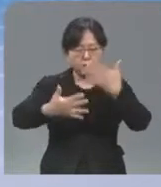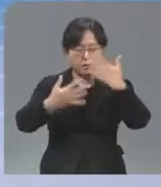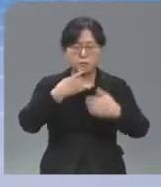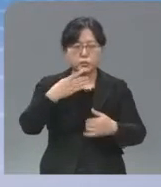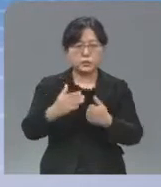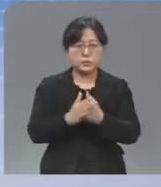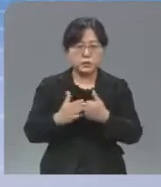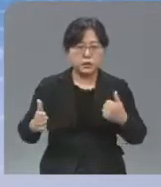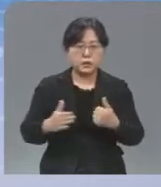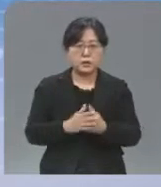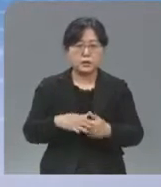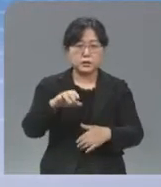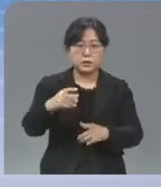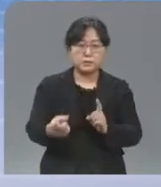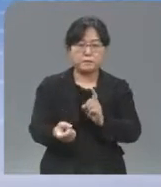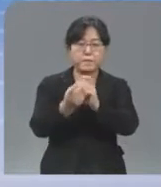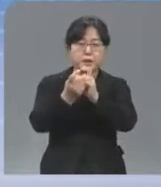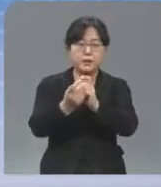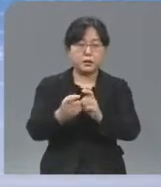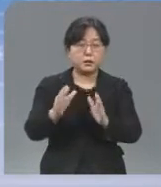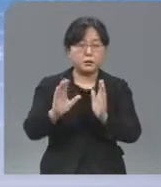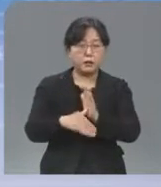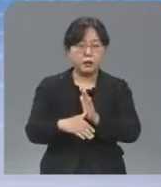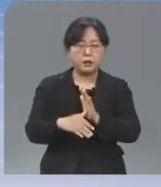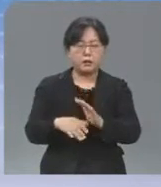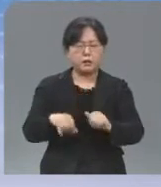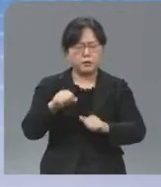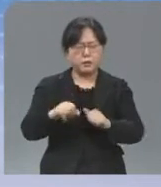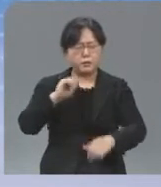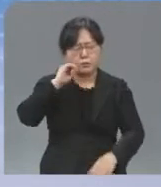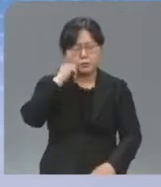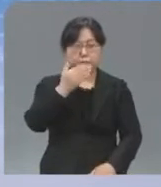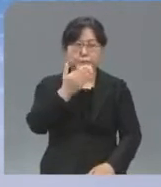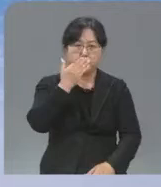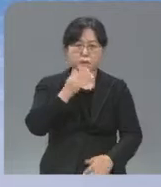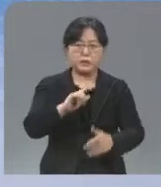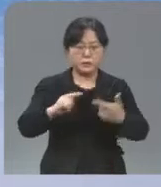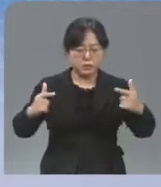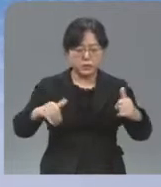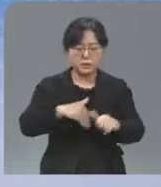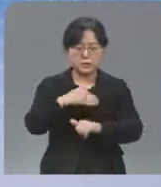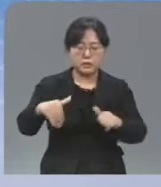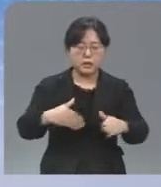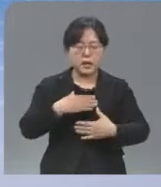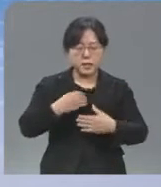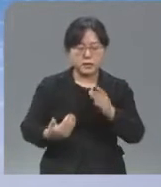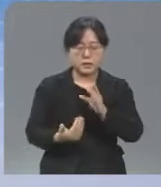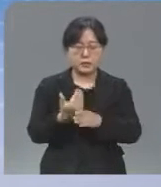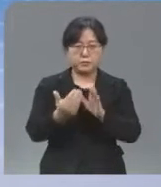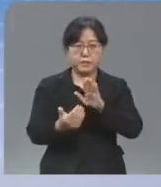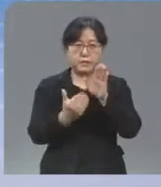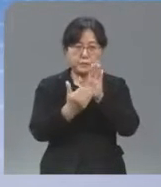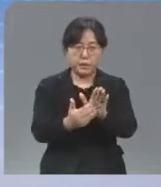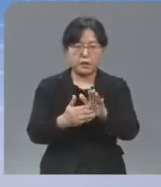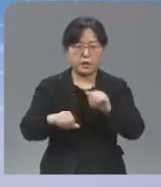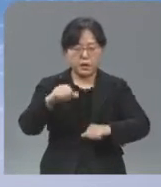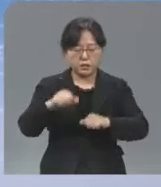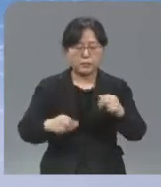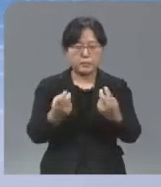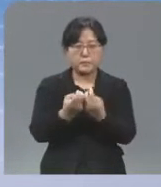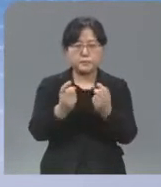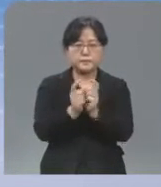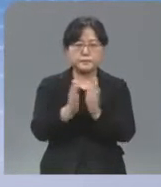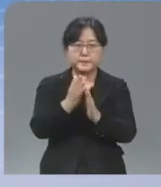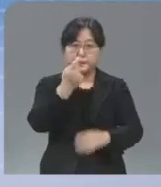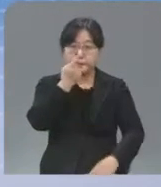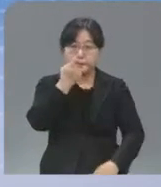보니 실제 상황에서 대처 능력이 떨어질 수밖에 없는데요. 다양한 상황의 안전사고 예방과 대응 요령을 직접 배울 수